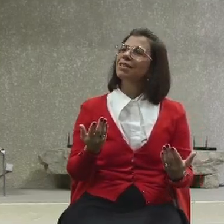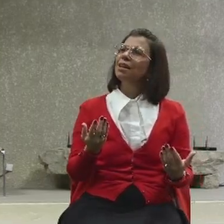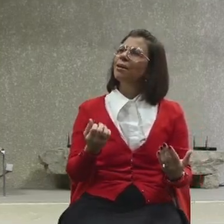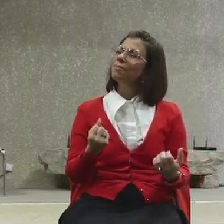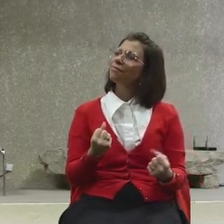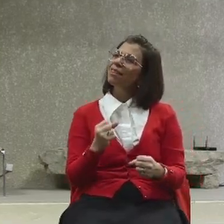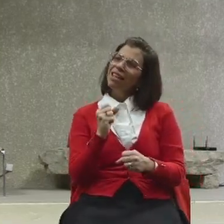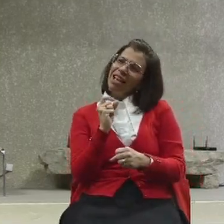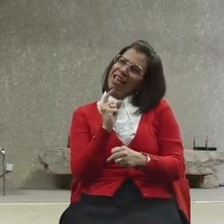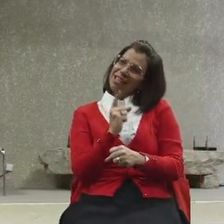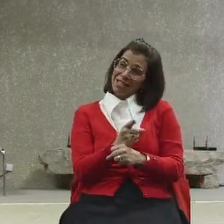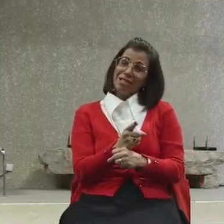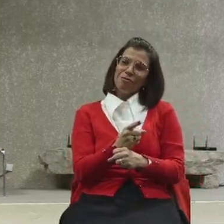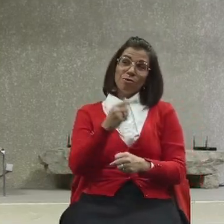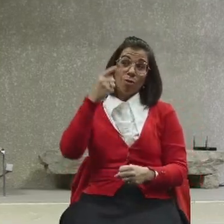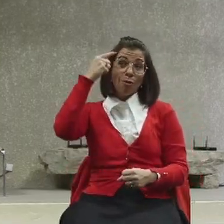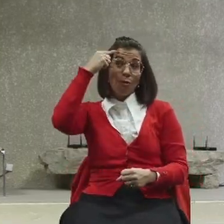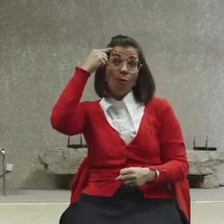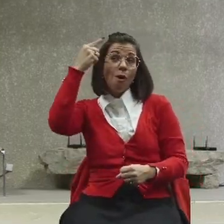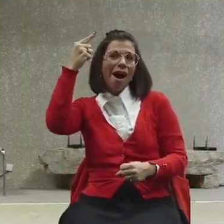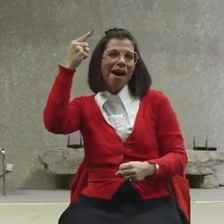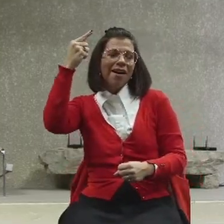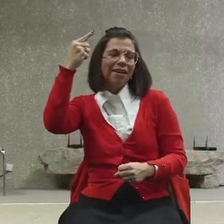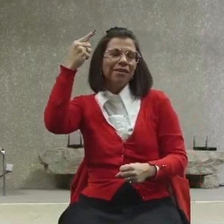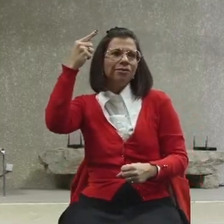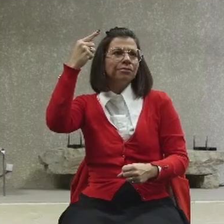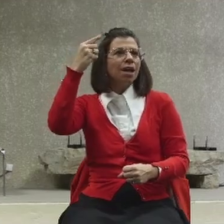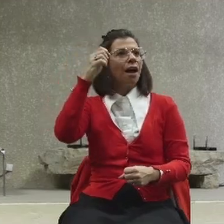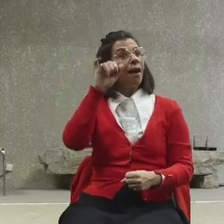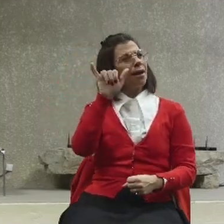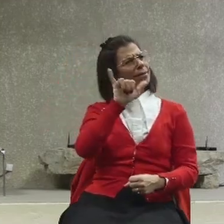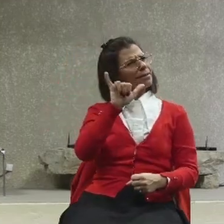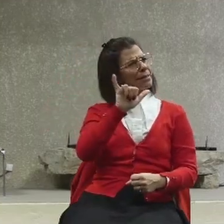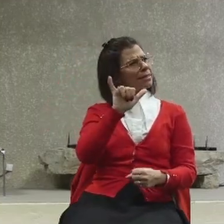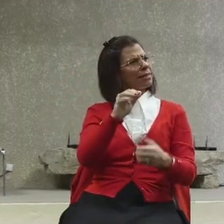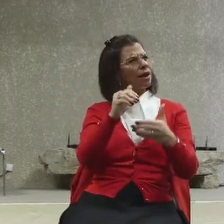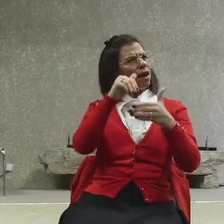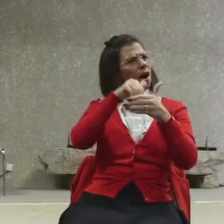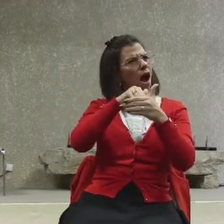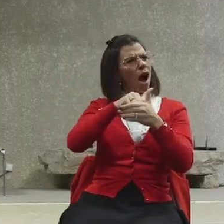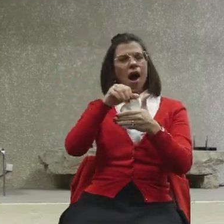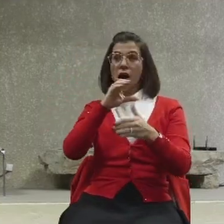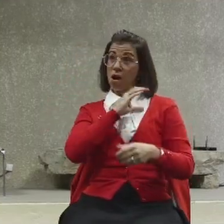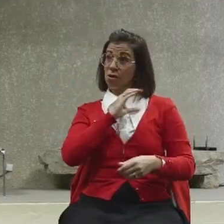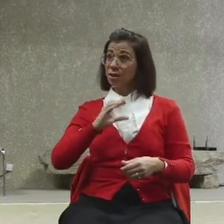le péché peut venir frapper à ta porte.